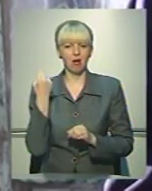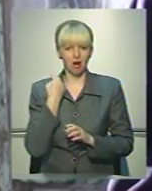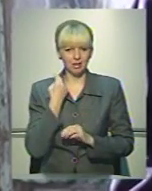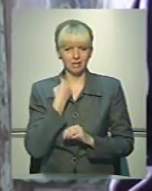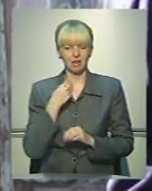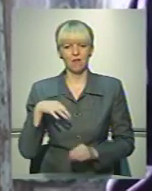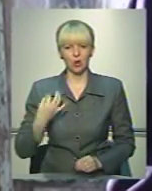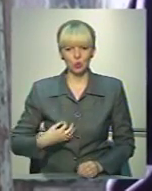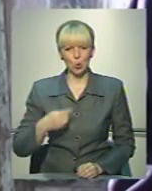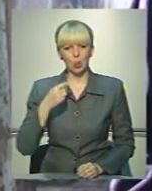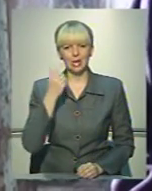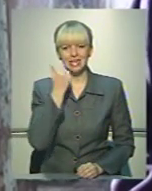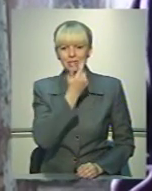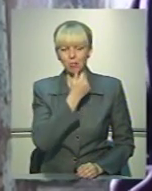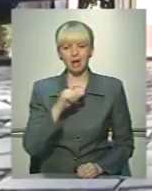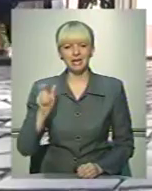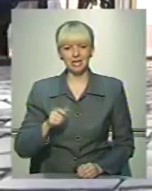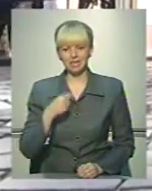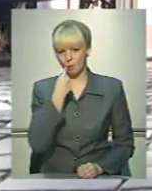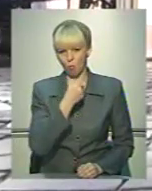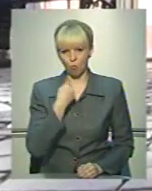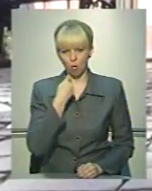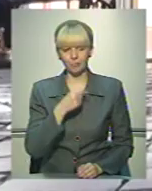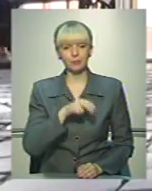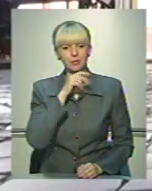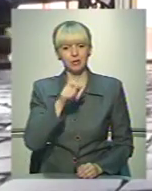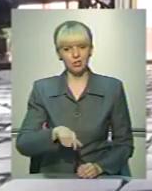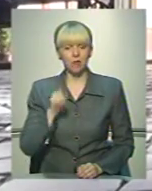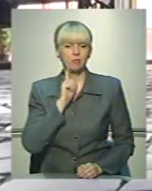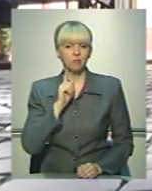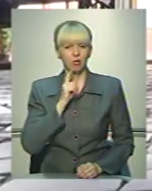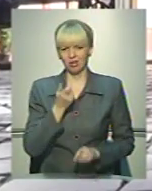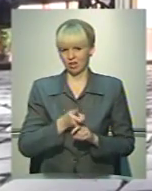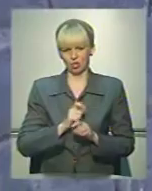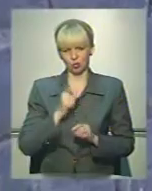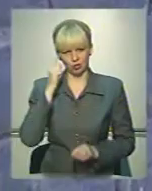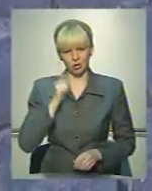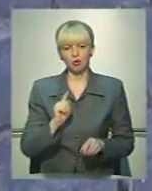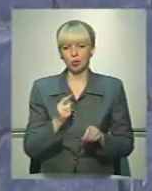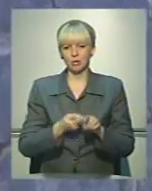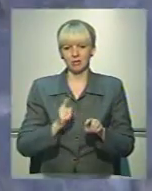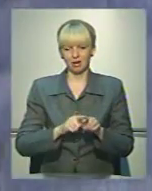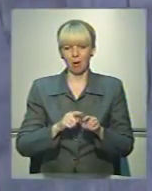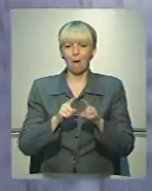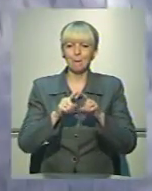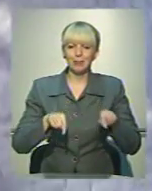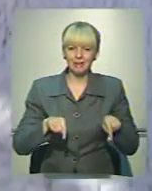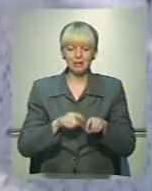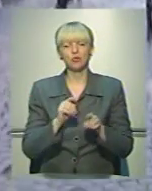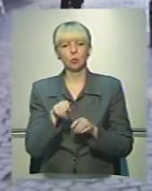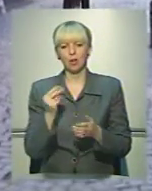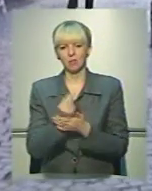англійський, французький, іспанський, італійський мовах. Чернівчани ж поки що не дуже обізнані, що це за плити і чому